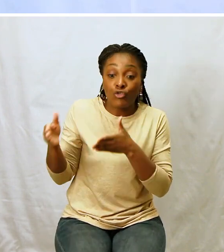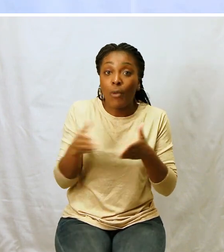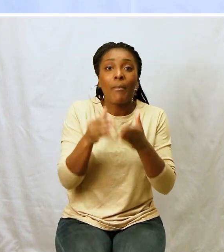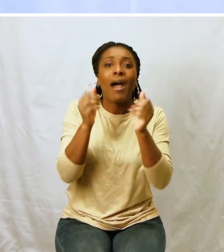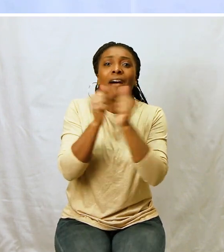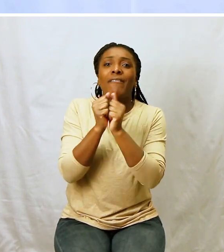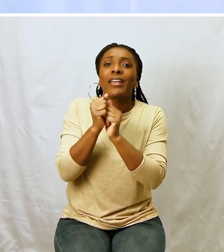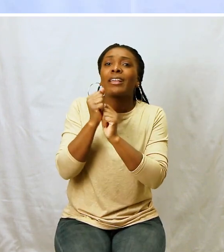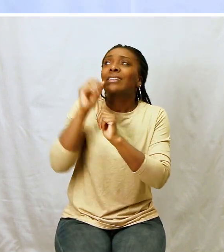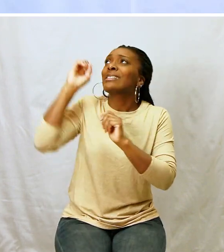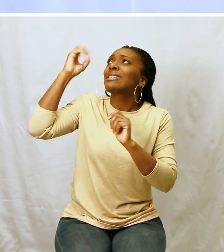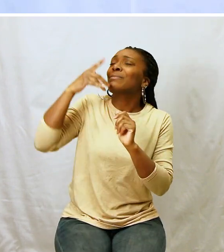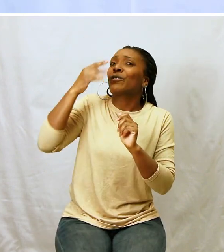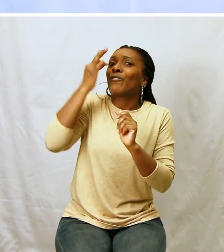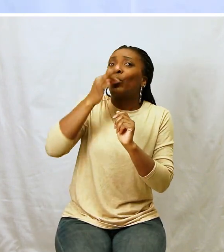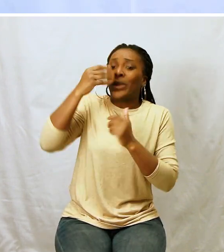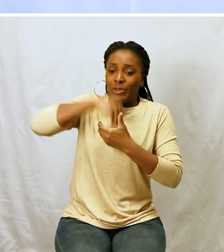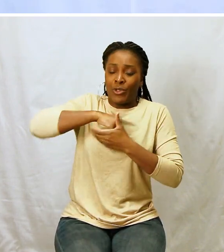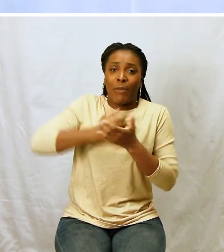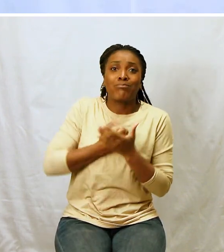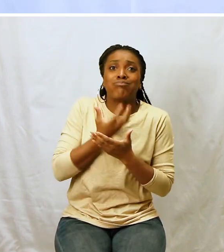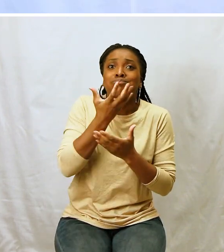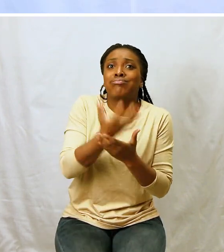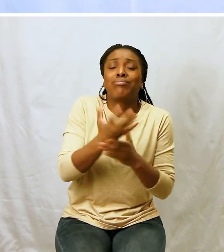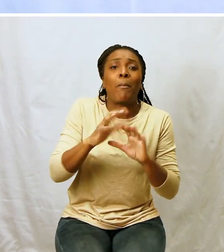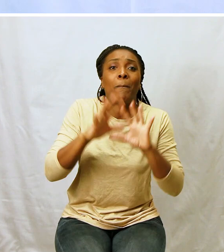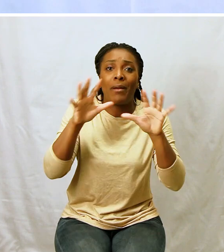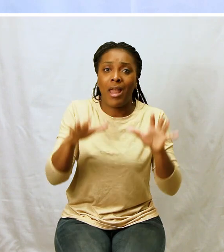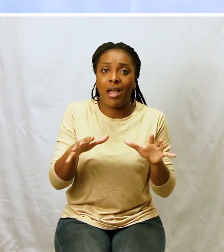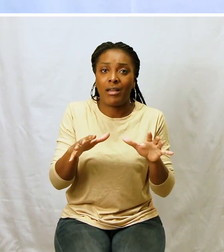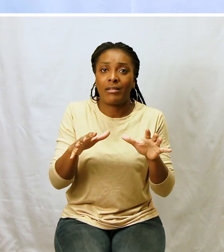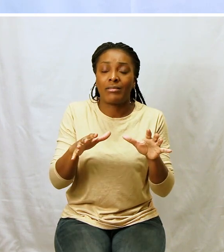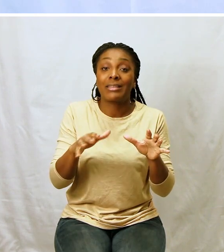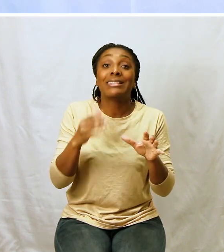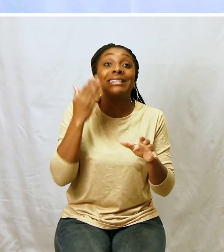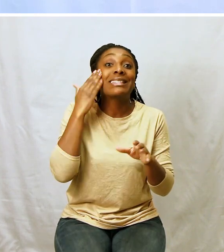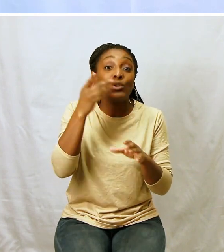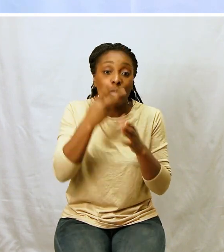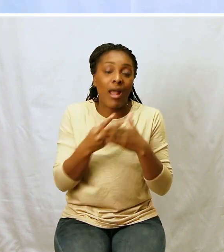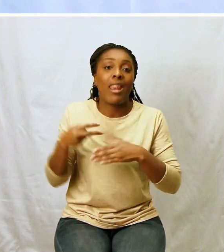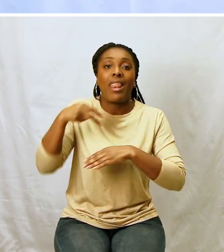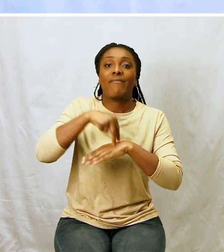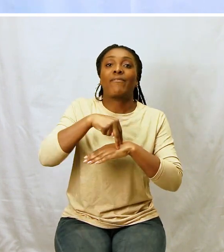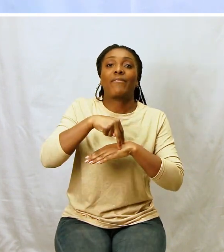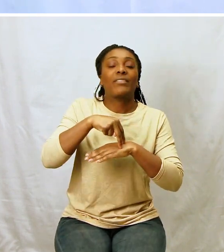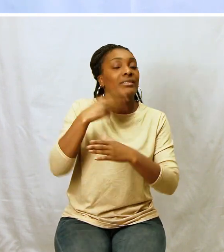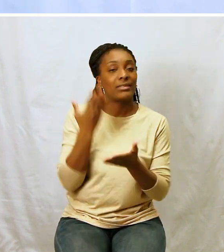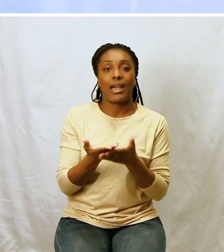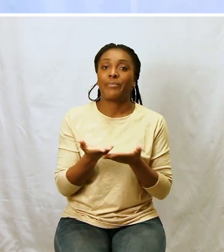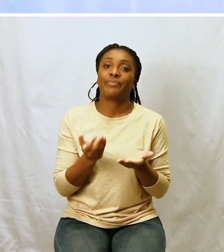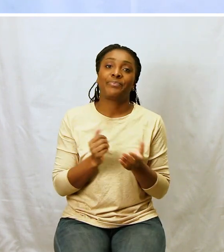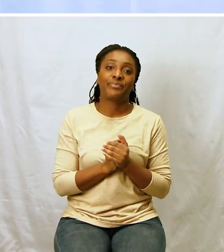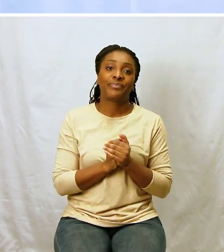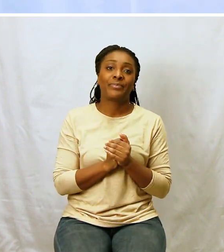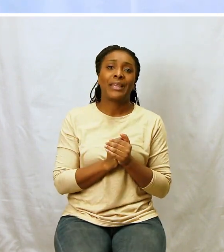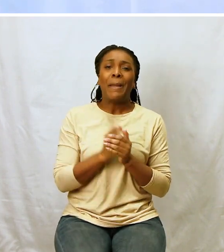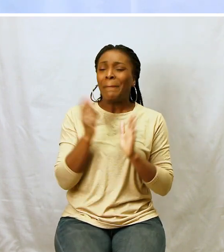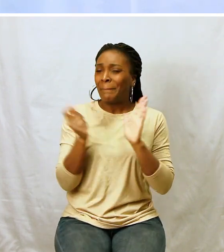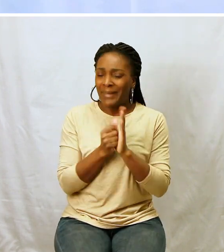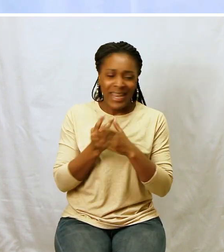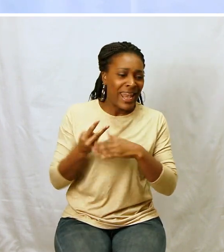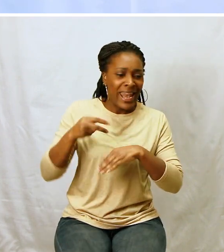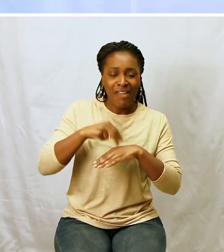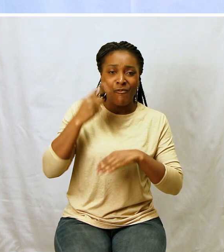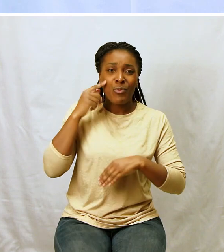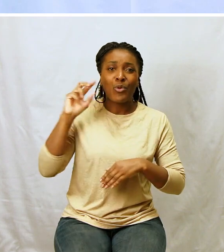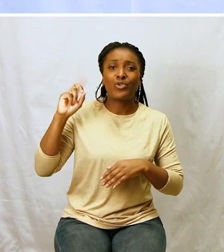fruit pour lui. C'est ce qui va t'arriver si tu te lèves pour Dieu. C'est toujours comme ça. Quand tu te lèves pour Dieu et que tu commences à